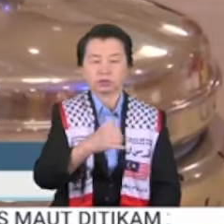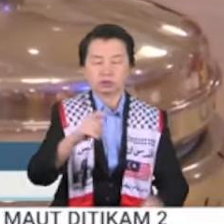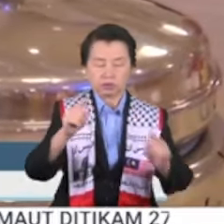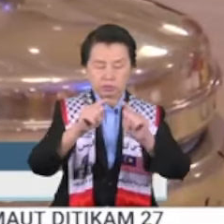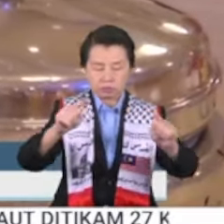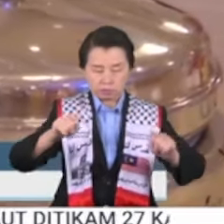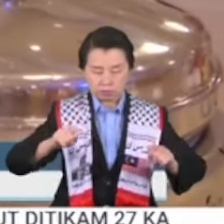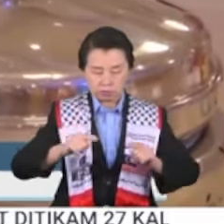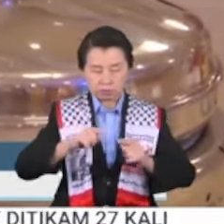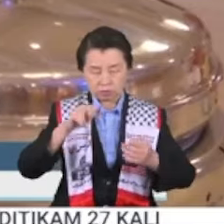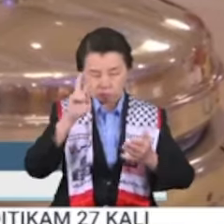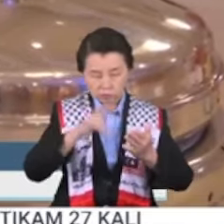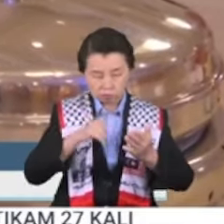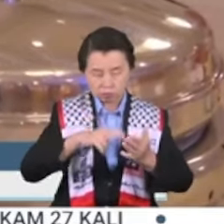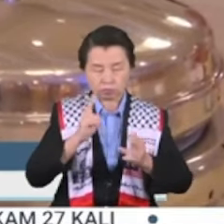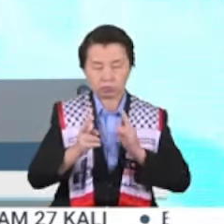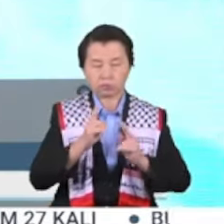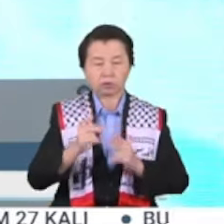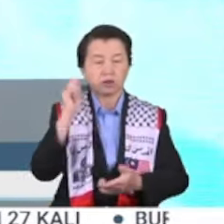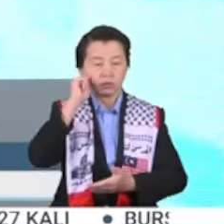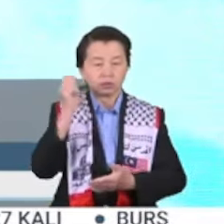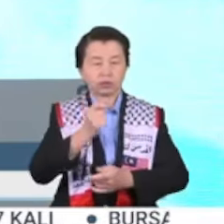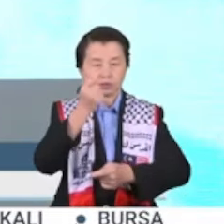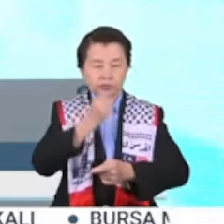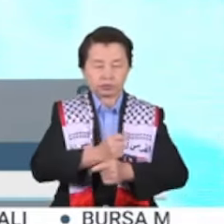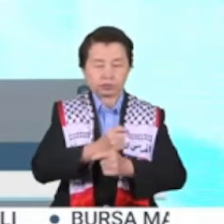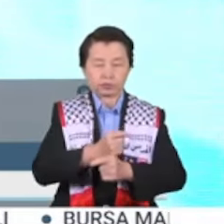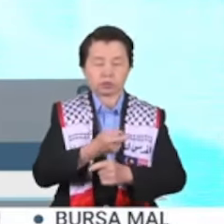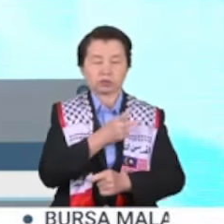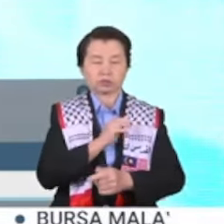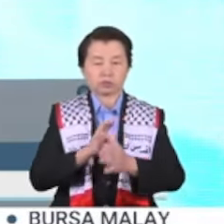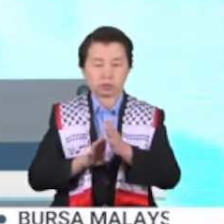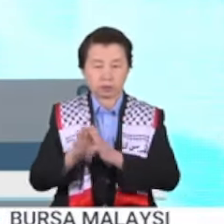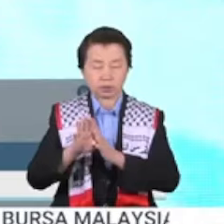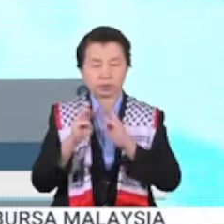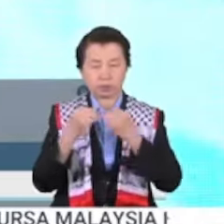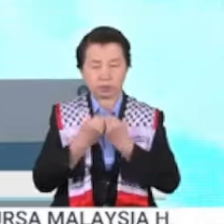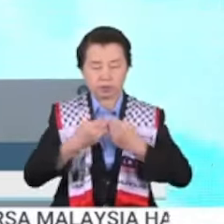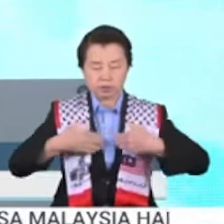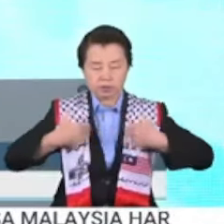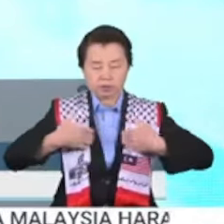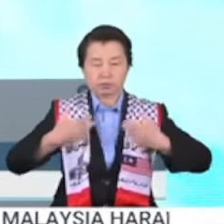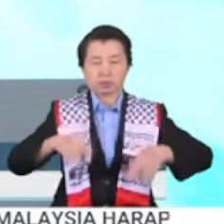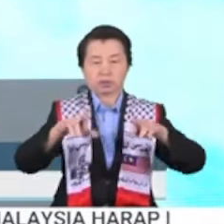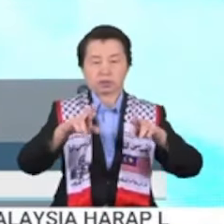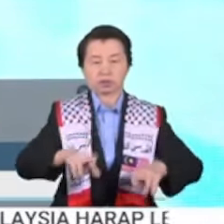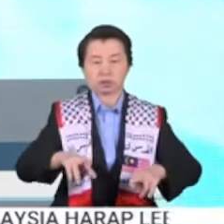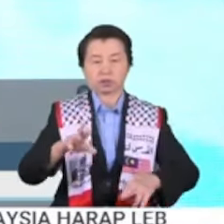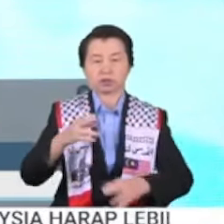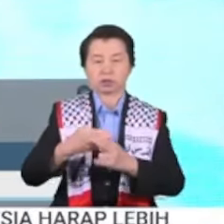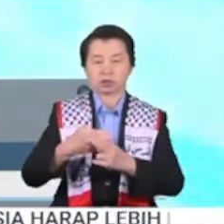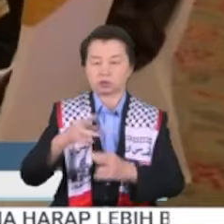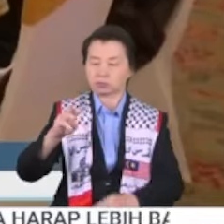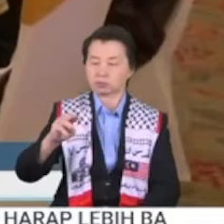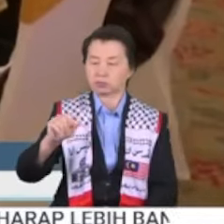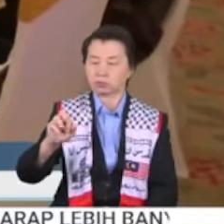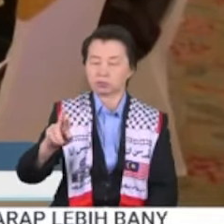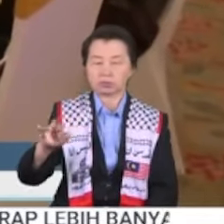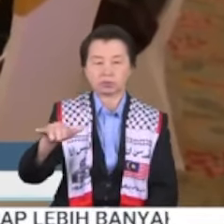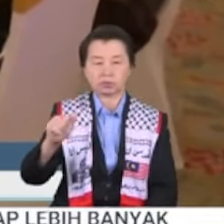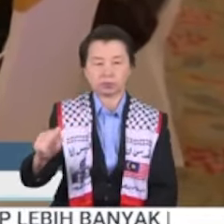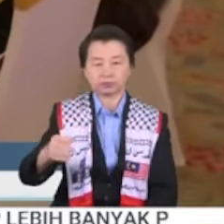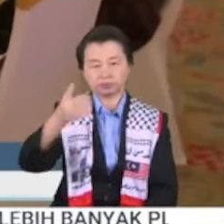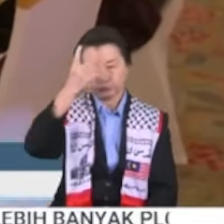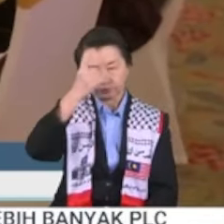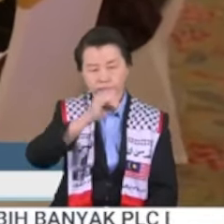Teks ucapannya dibacakan Setiausaha Tetap Kementerian Pembangunan Masyarakat dan Kesejahteraan Rakyat, Maria Chong. Menurut